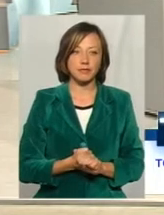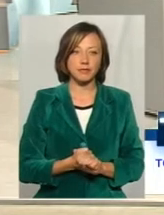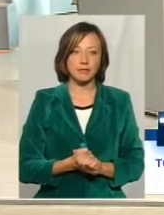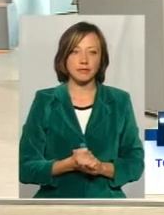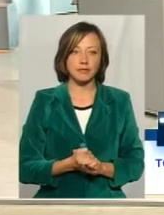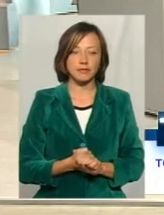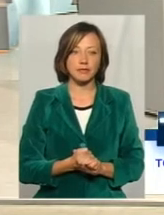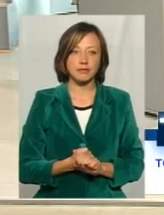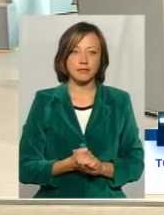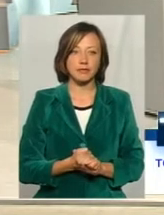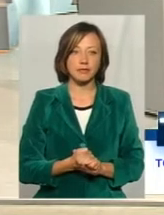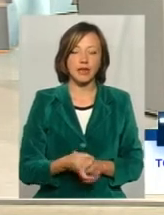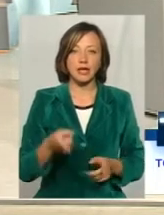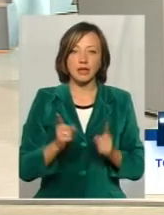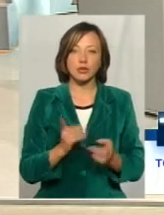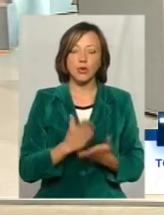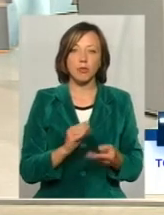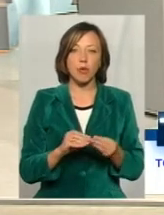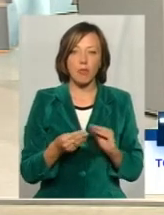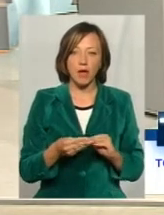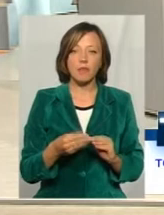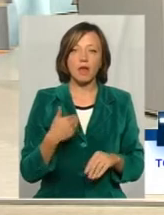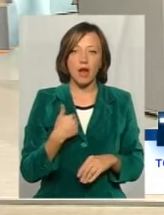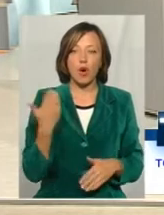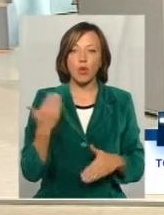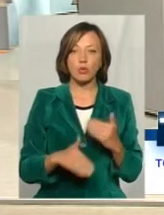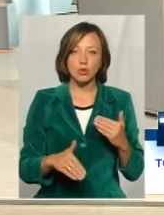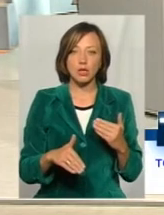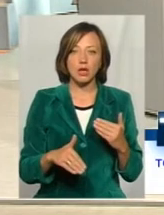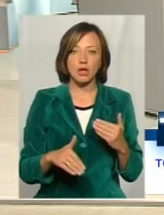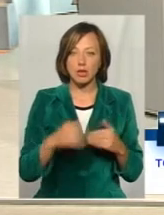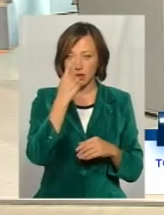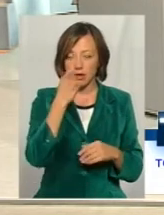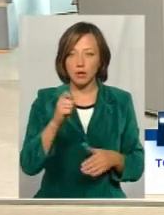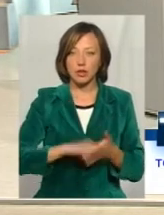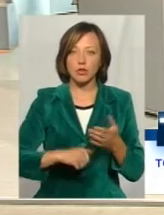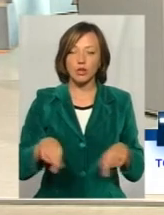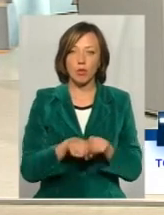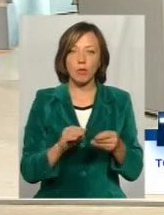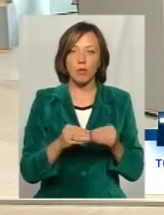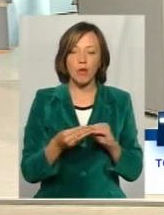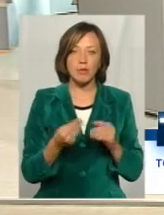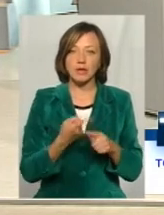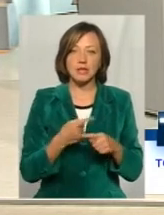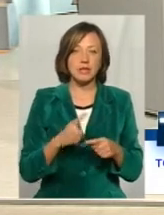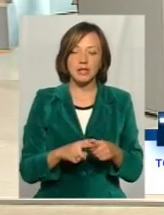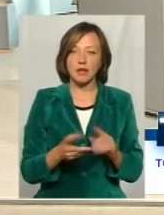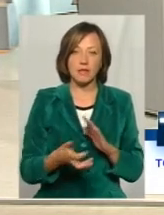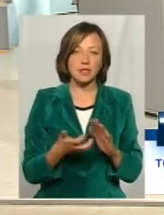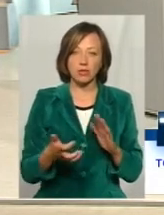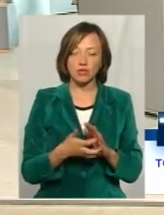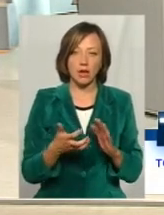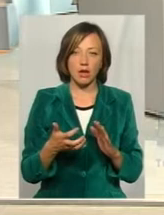Автобус номер 7. Дійсно, так, є проблеми. Я вже називав причини такої проблеми. Це не